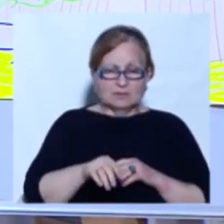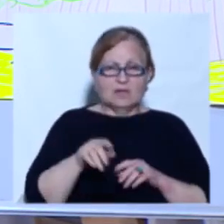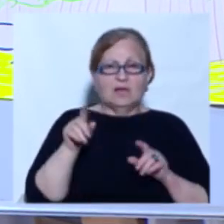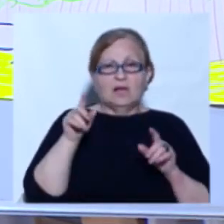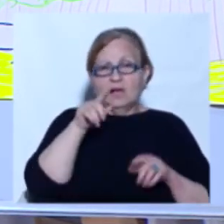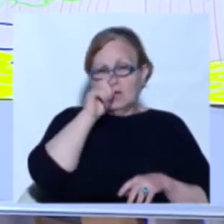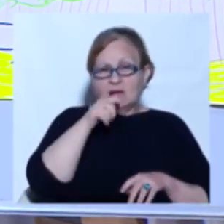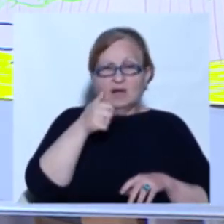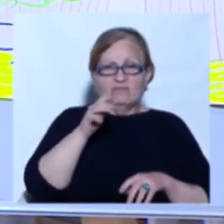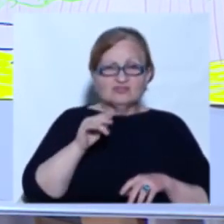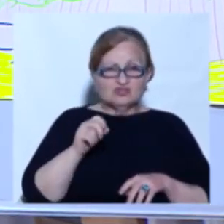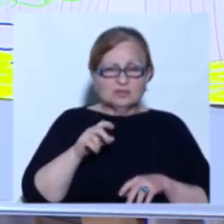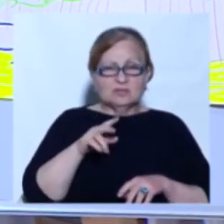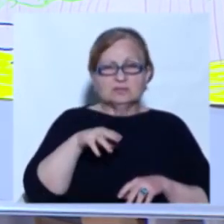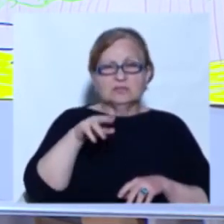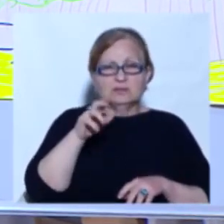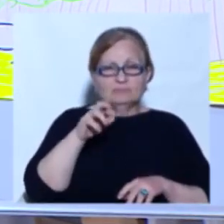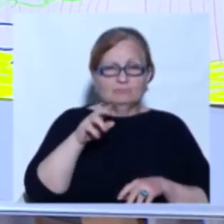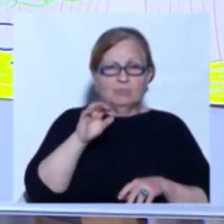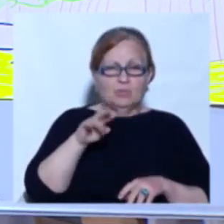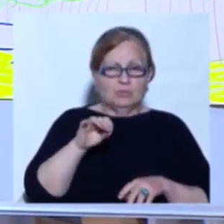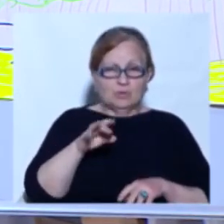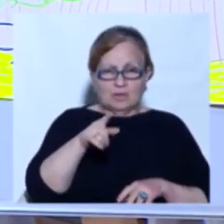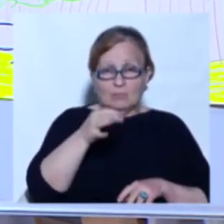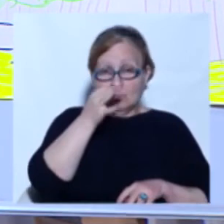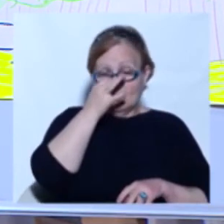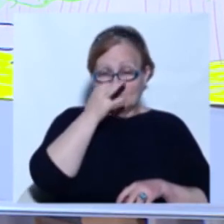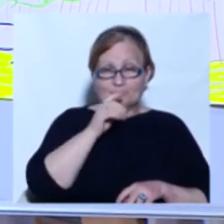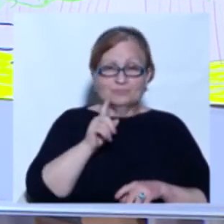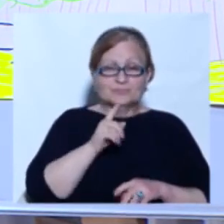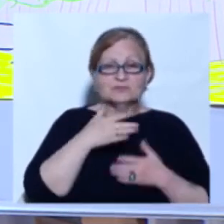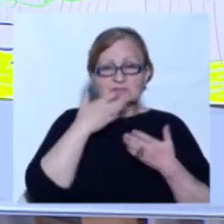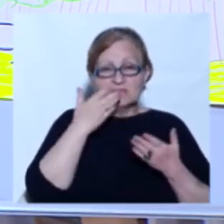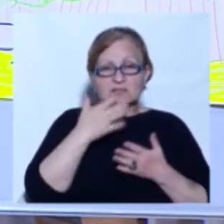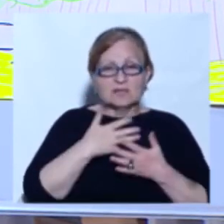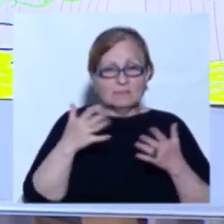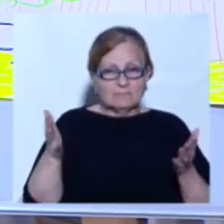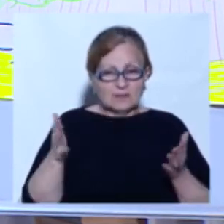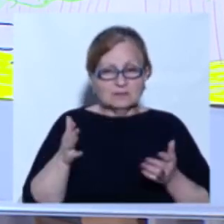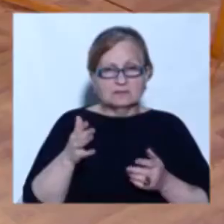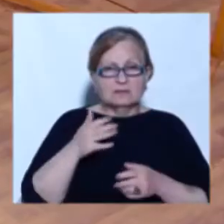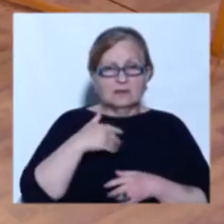და თუ დაგაინტერესებს შეგიძლია უფრო მეტი გაიგო მის შესახებ წაიკითხო და